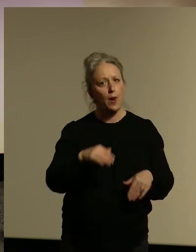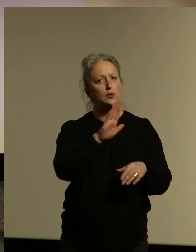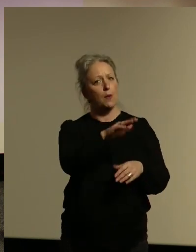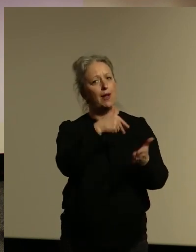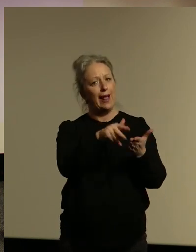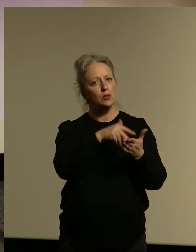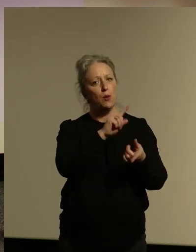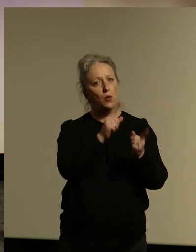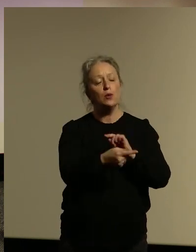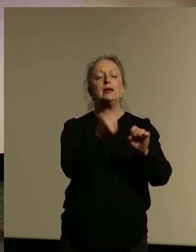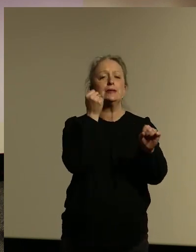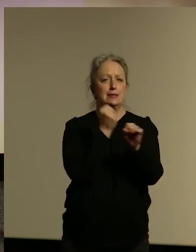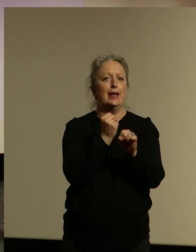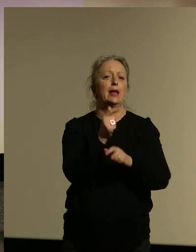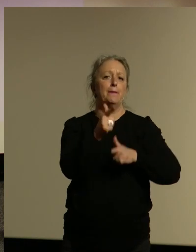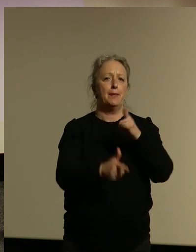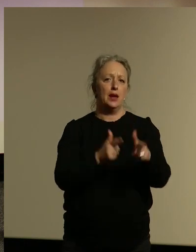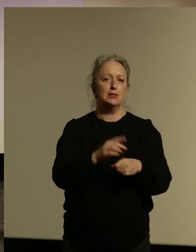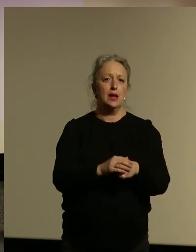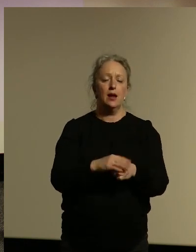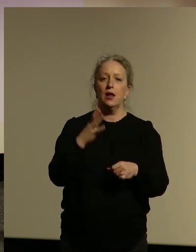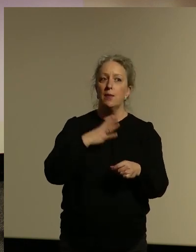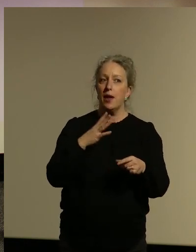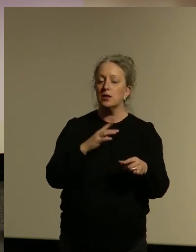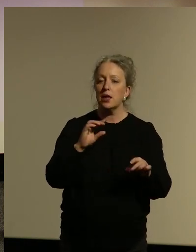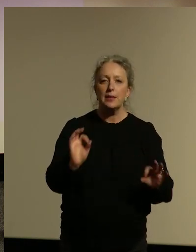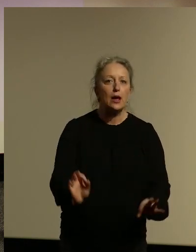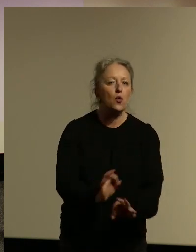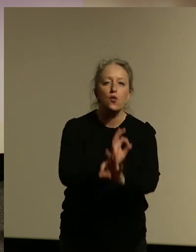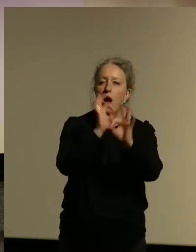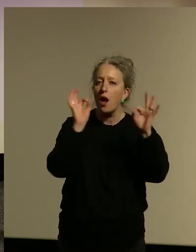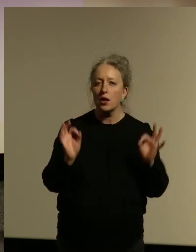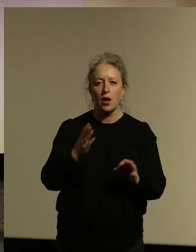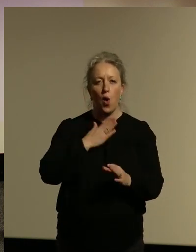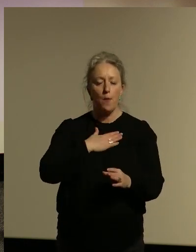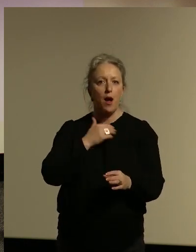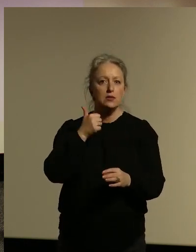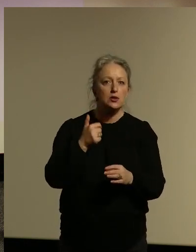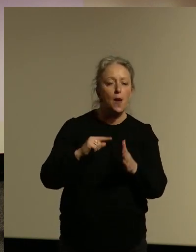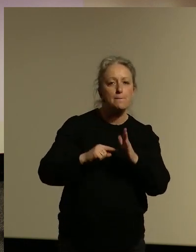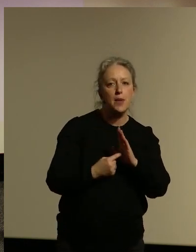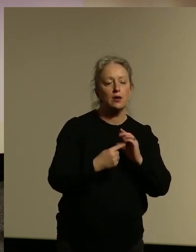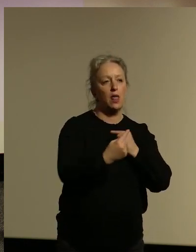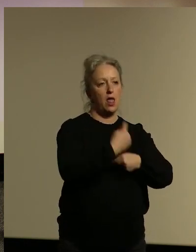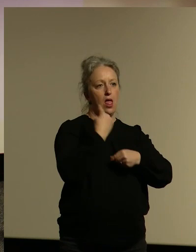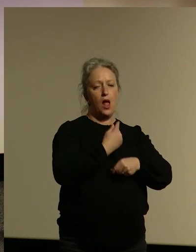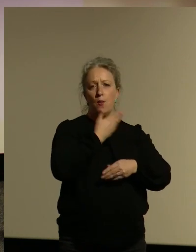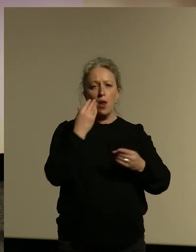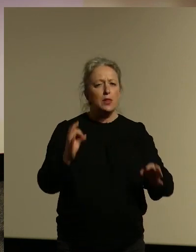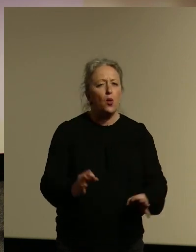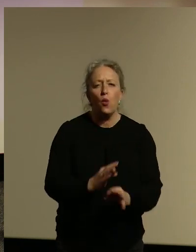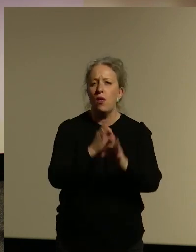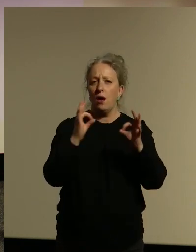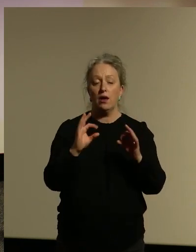tegi. Pärast seda pole ta kordagi mind seksuaalsuse pärast tõganud ja ka muud teisi